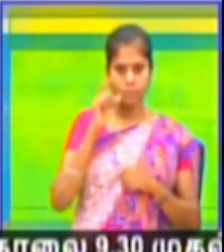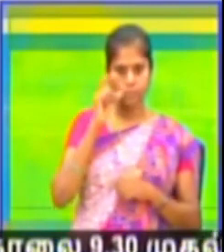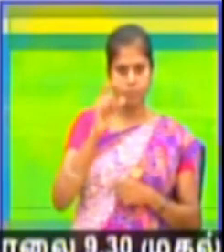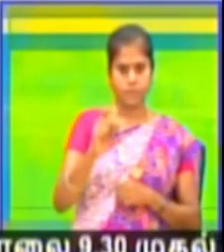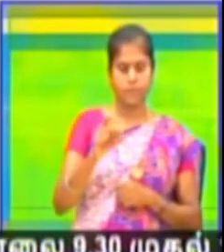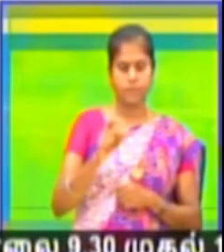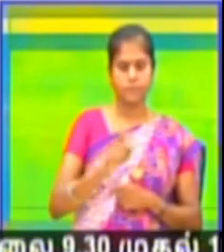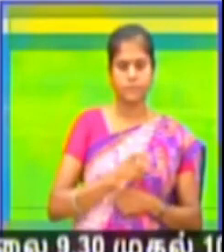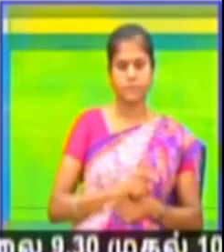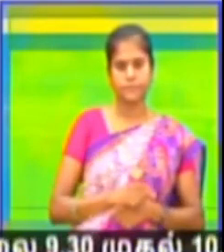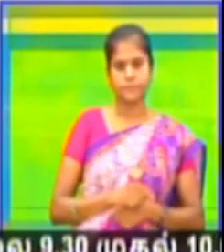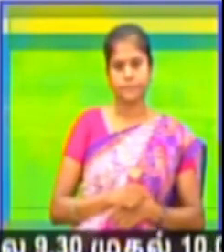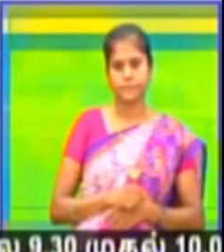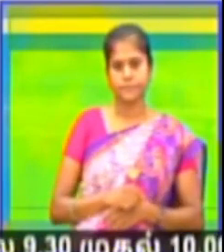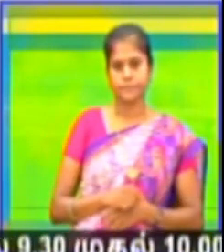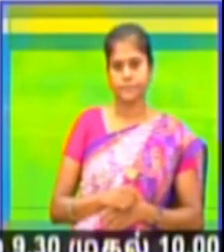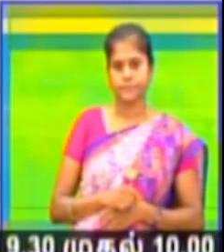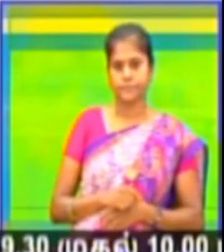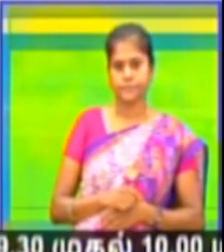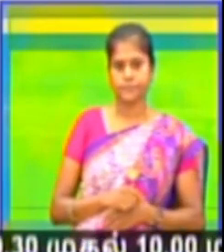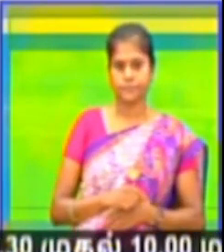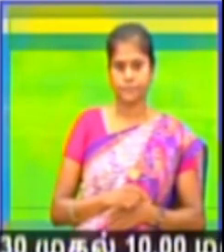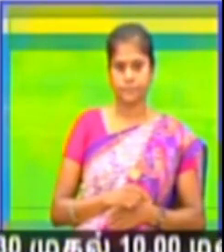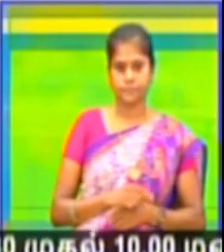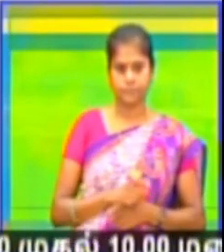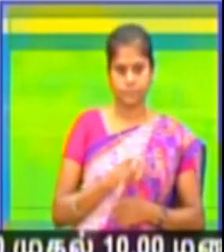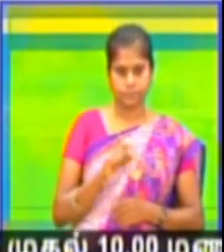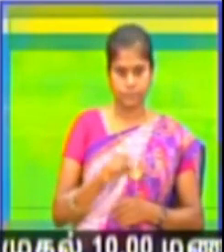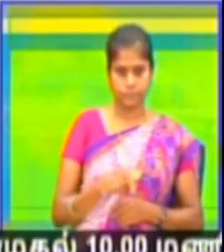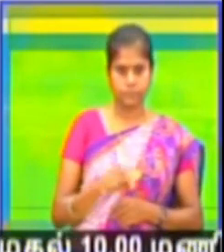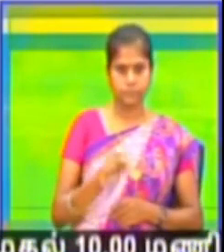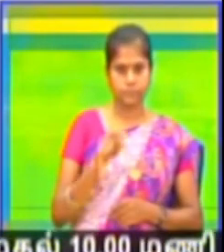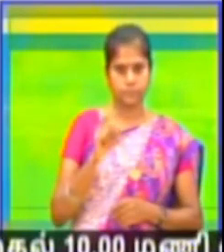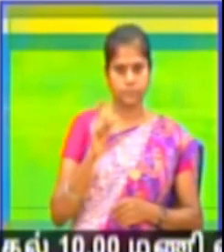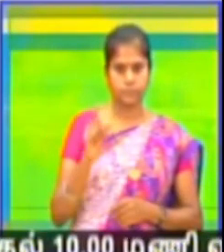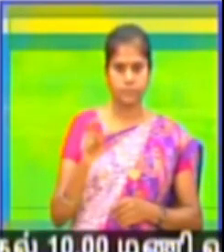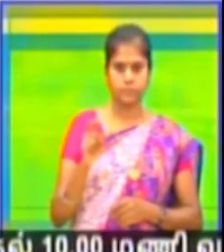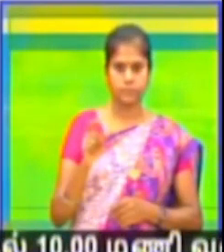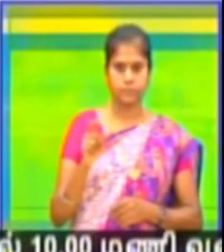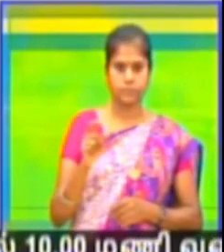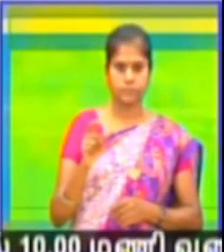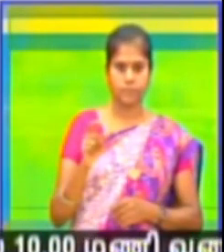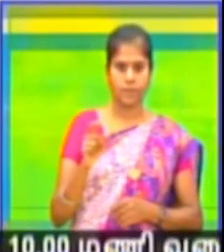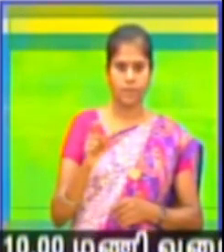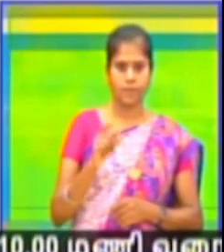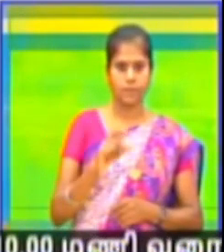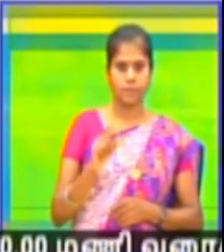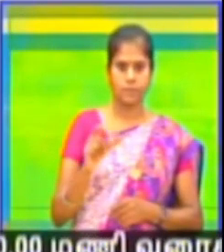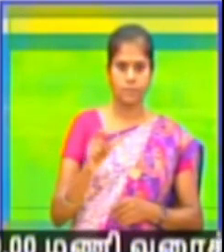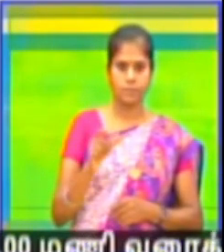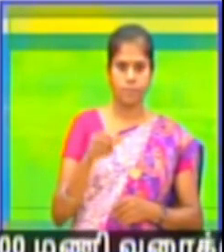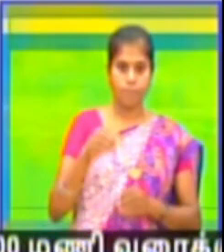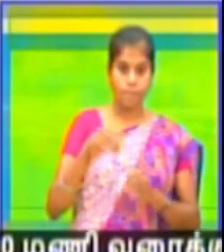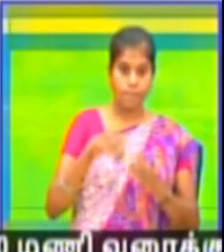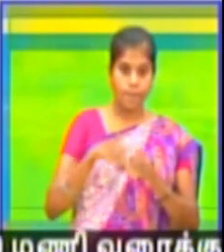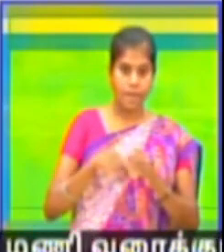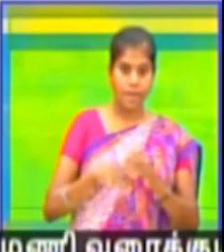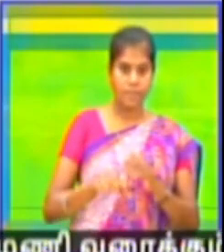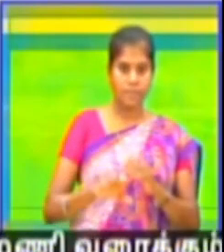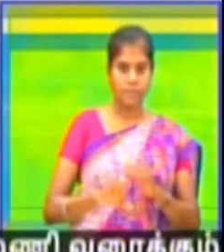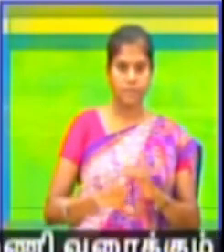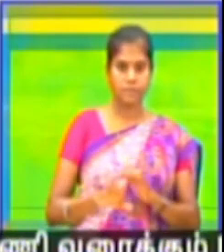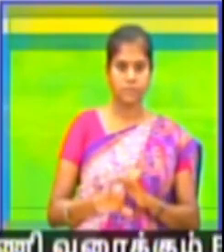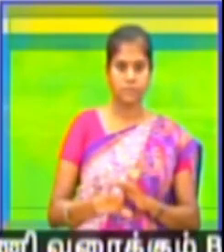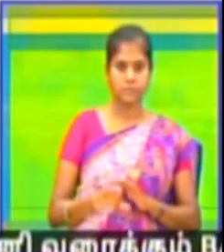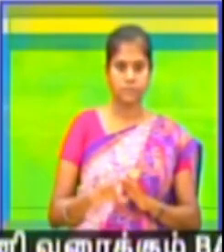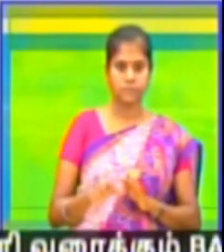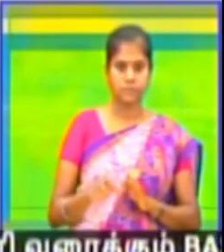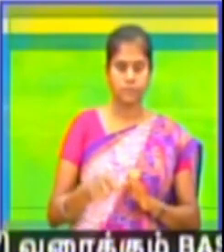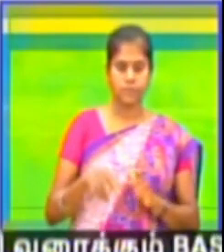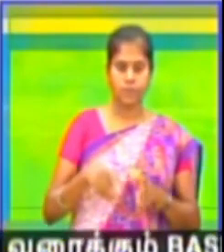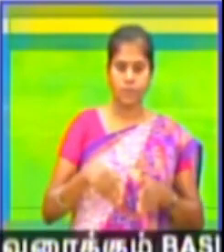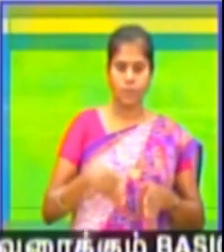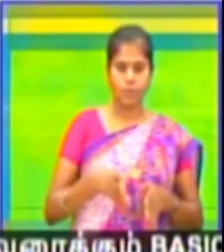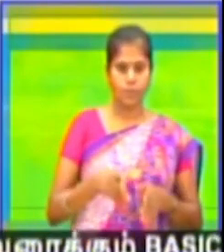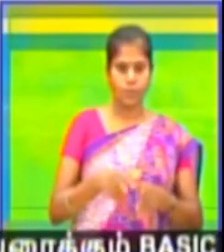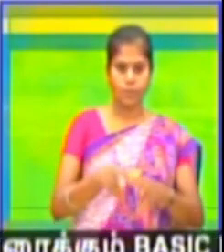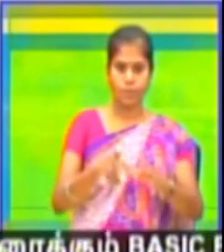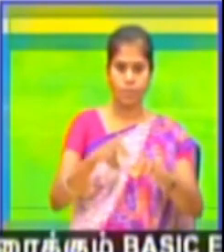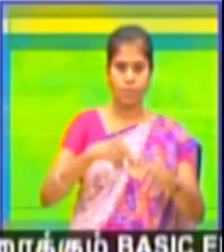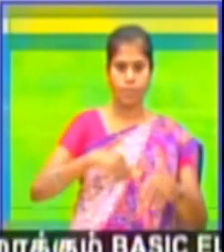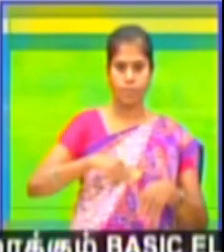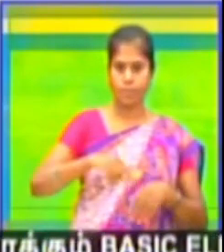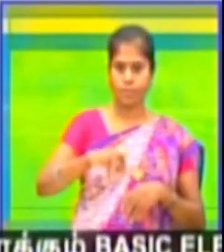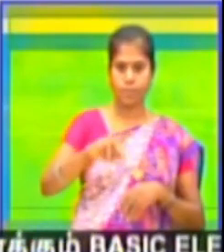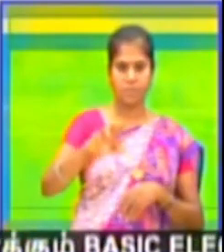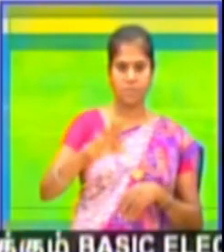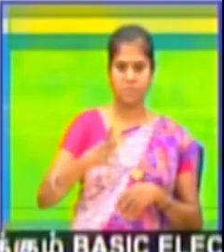கொலம்பியா பீடபூமியில் இருக்கக்கூடிய கிராண்ட் கேன்யான் பள்ளத்தாக்கு. இது அரிசோனா மாகாணத்தில் இருக்குது. இது வந்து போக்குவரத்துக்கு பயன்படலை, ஆனால்